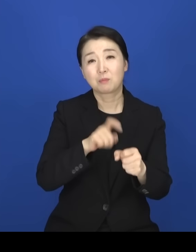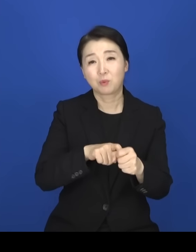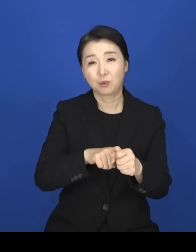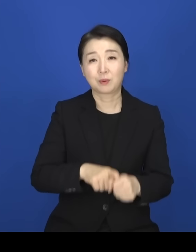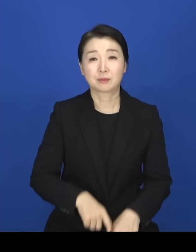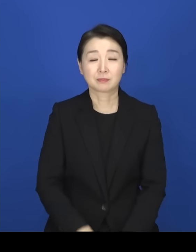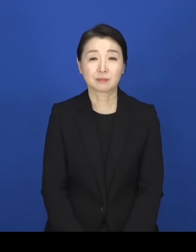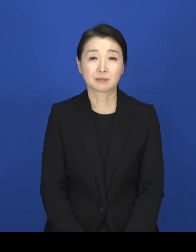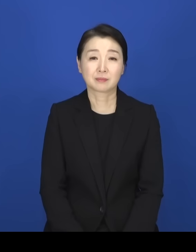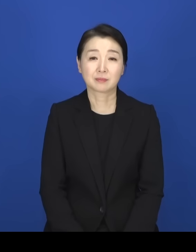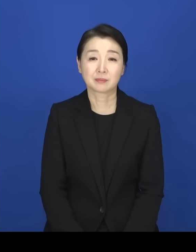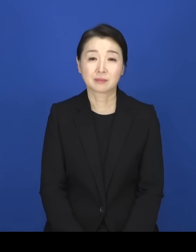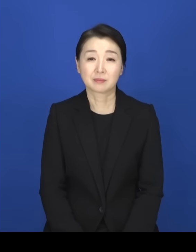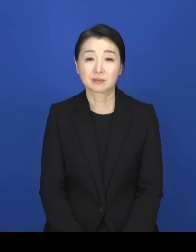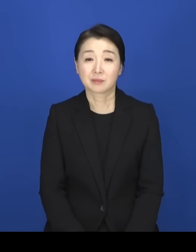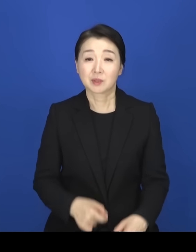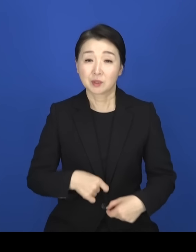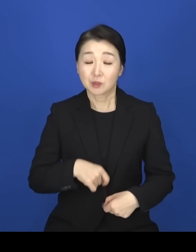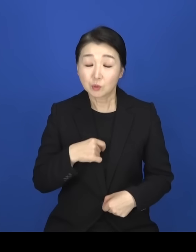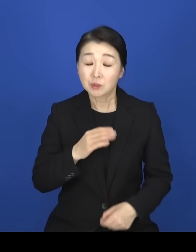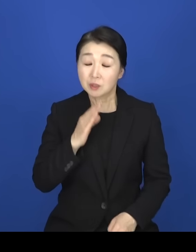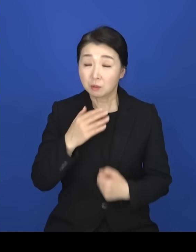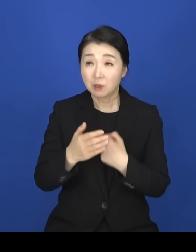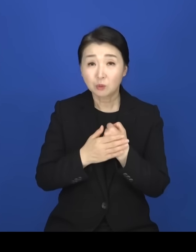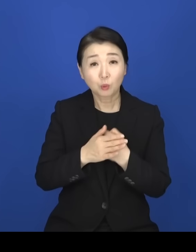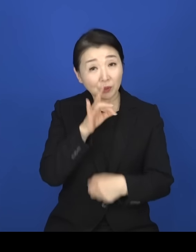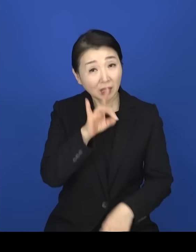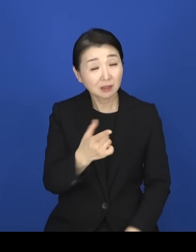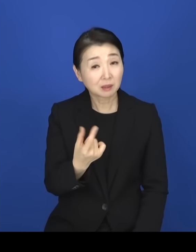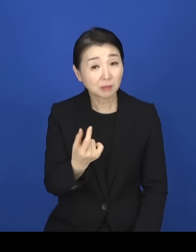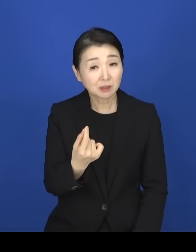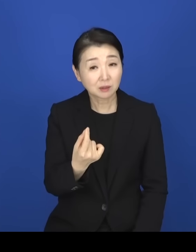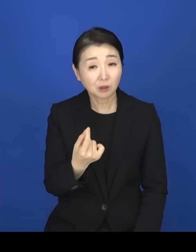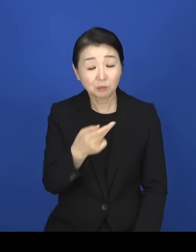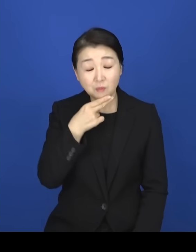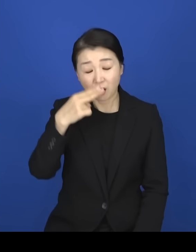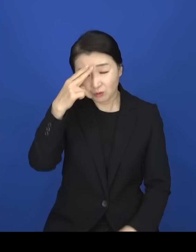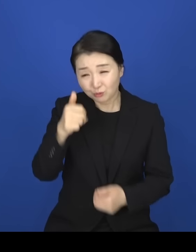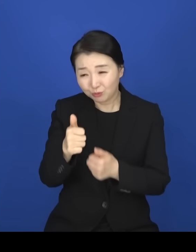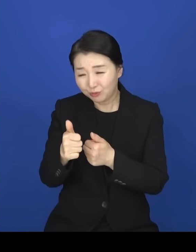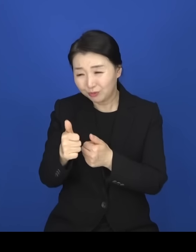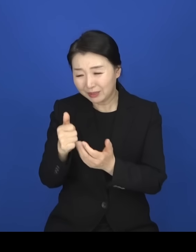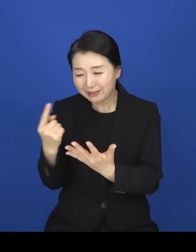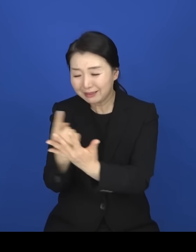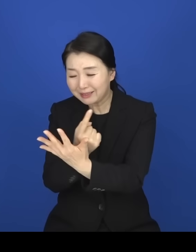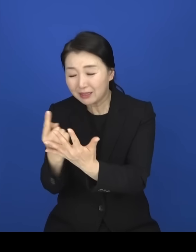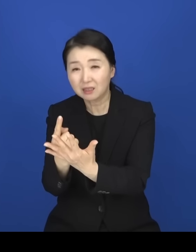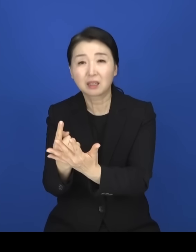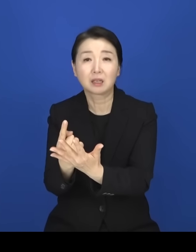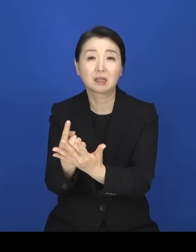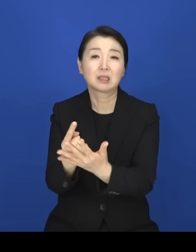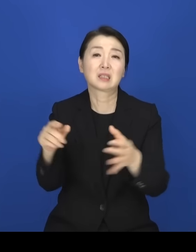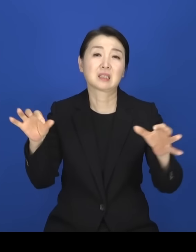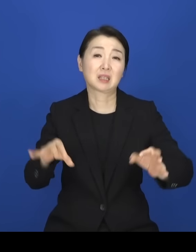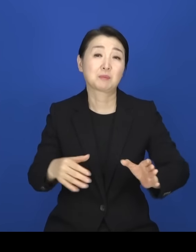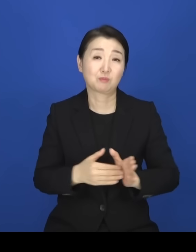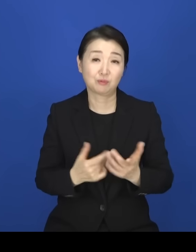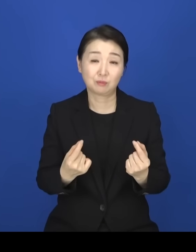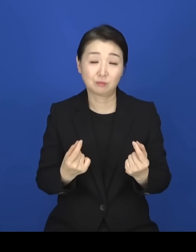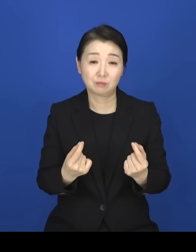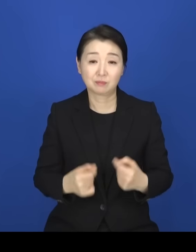네. 그게 힘들겠네요. 솔직히 그게 실제로 도움도 잘 안 되잖아요. 막 술자리 쫓아다니는 그렇죠, 것보다. 그렇죠. 그때뿐이죠. 그러니까